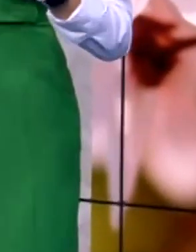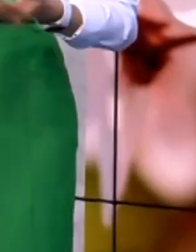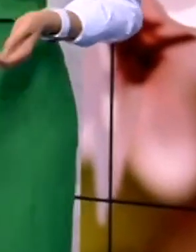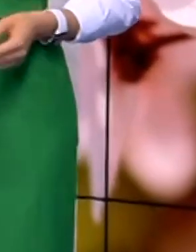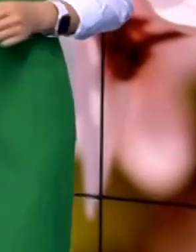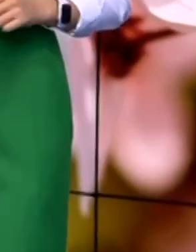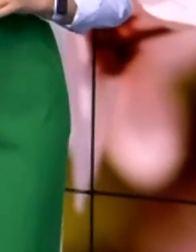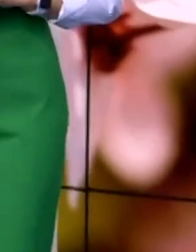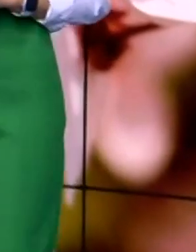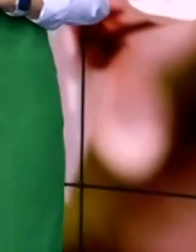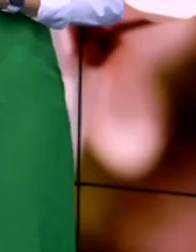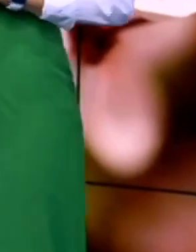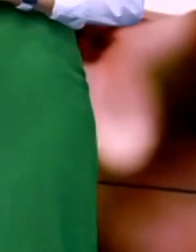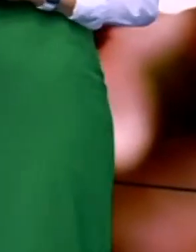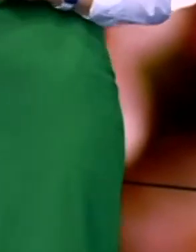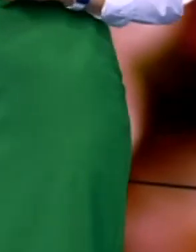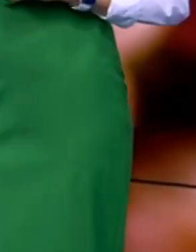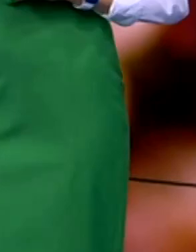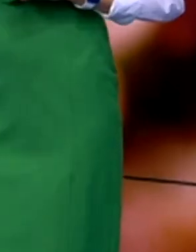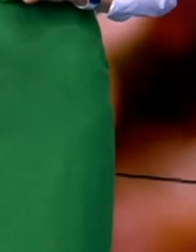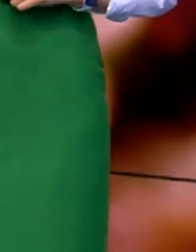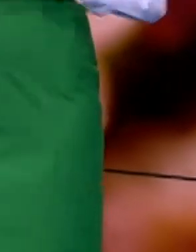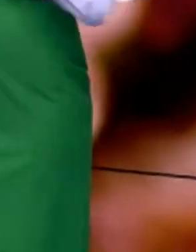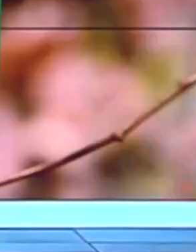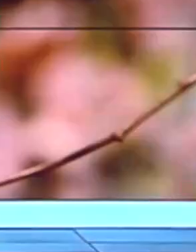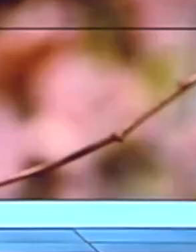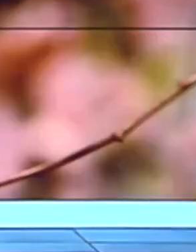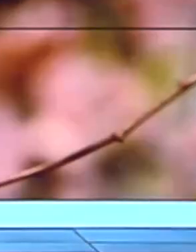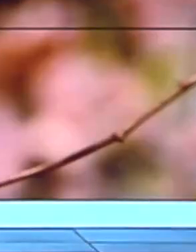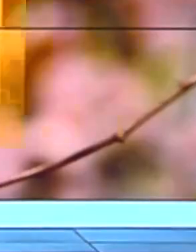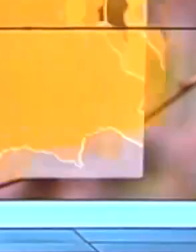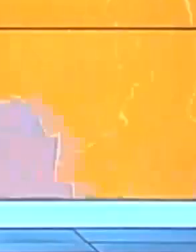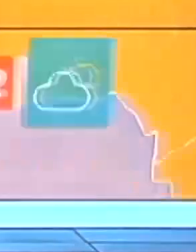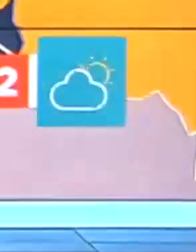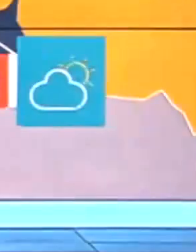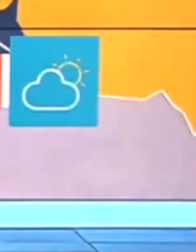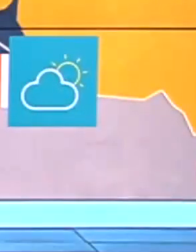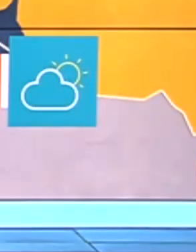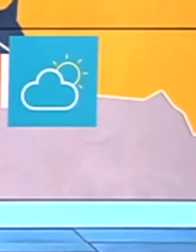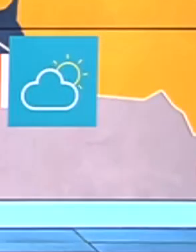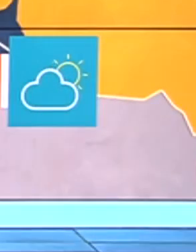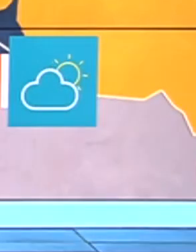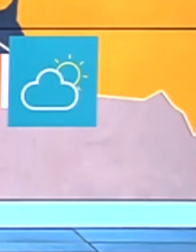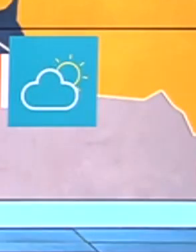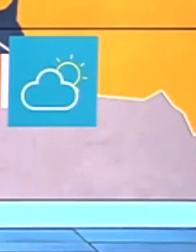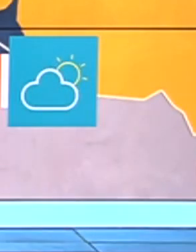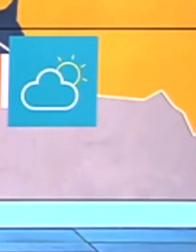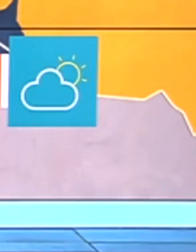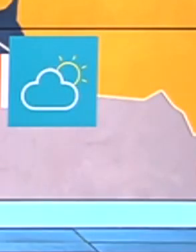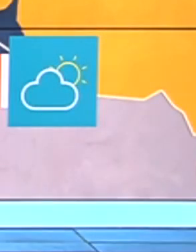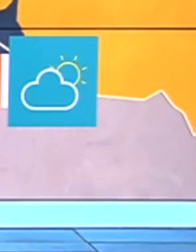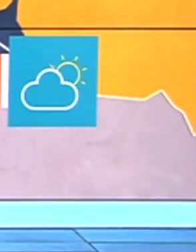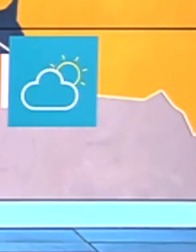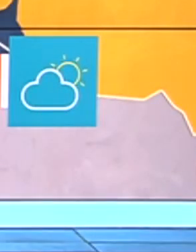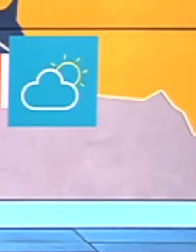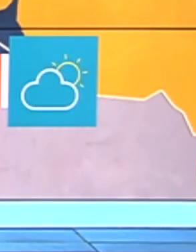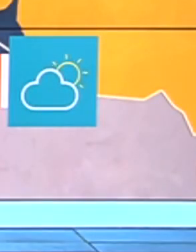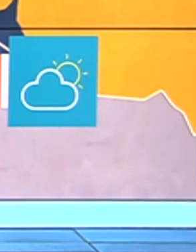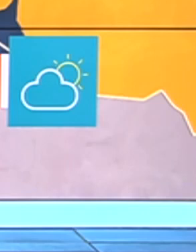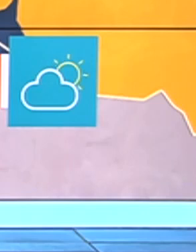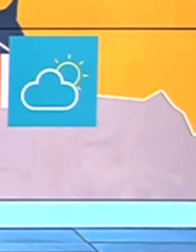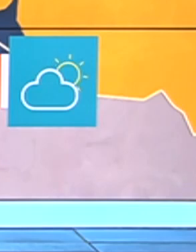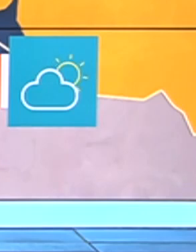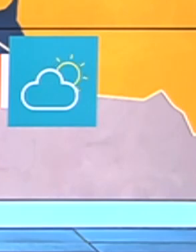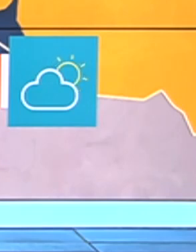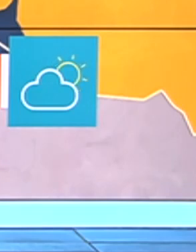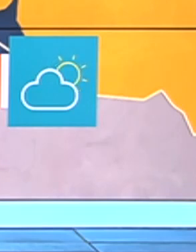температурасы 0-ден 29, түнде 17 градус жоғары. Батыста да көшпелі бұлт шығады. Оралда күндіз термометр бағаны плюс 33, түнде плюс 19